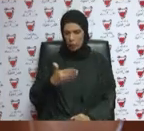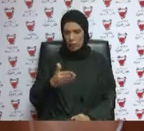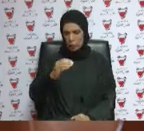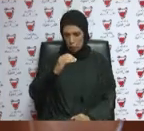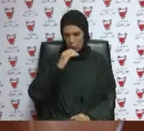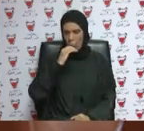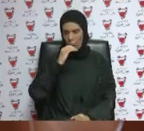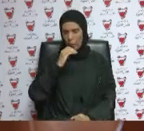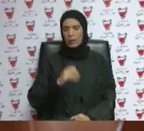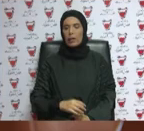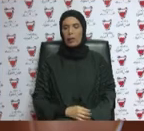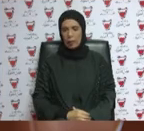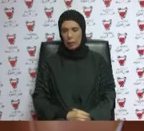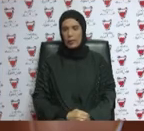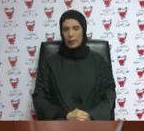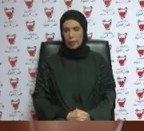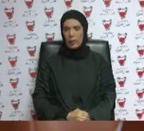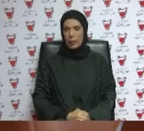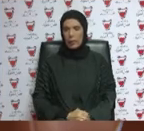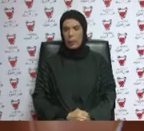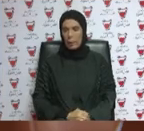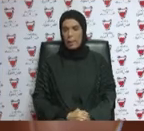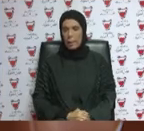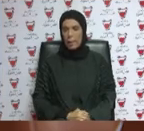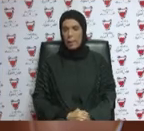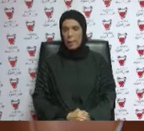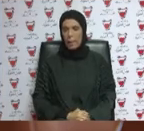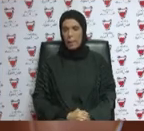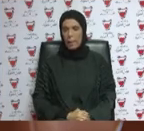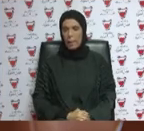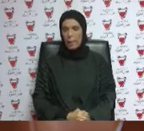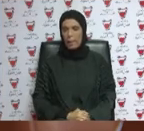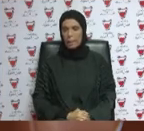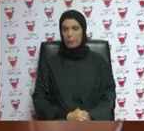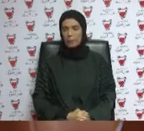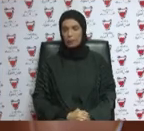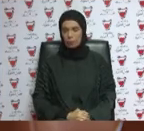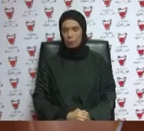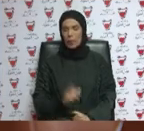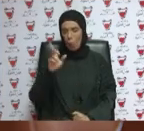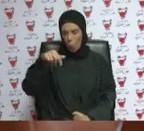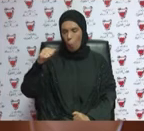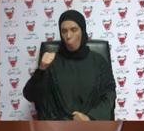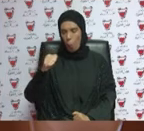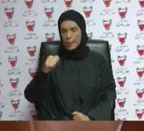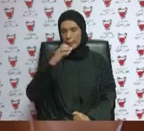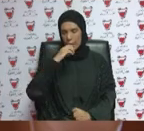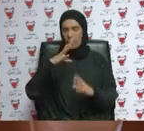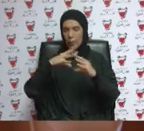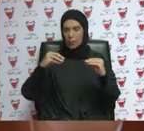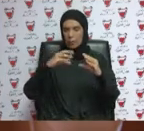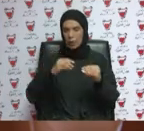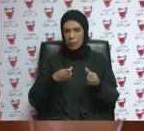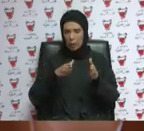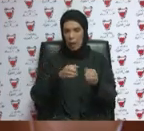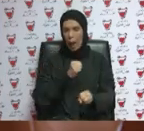أن طبعا بكل تأكيد هذا المشروع سوف يمر، أتمنى مخلصا أن يتفضل معالي الأخ وزير المالية بشرح آلية